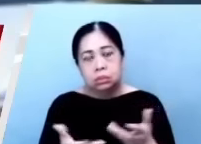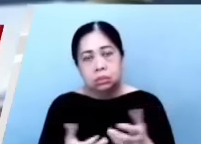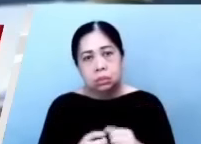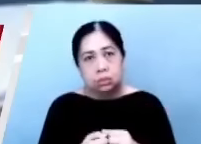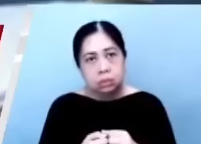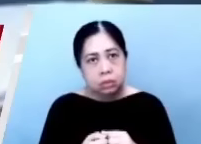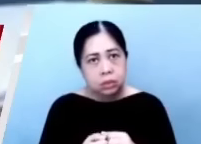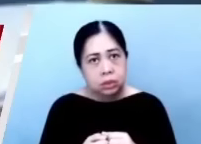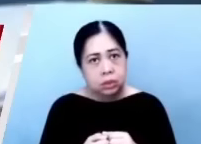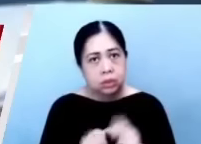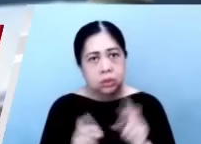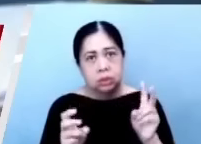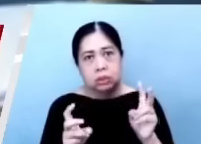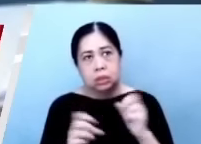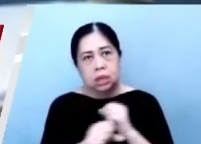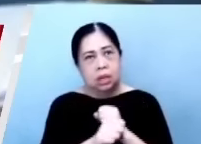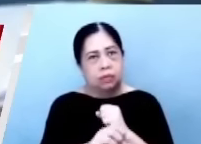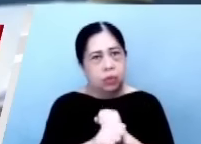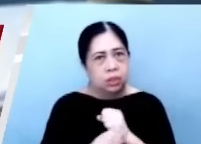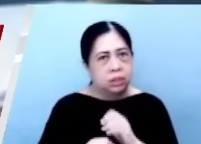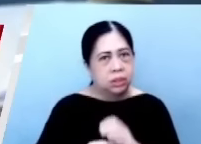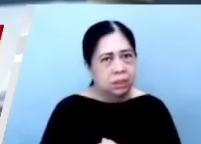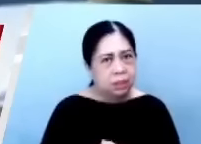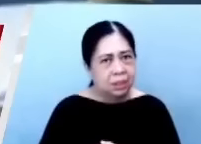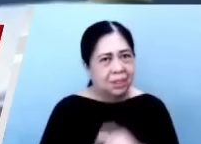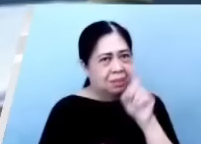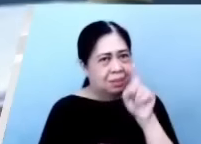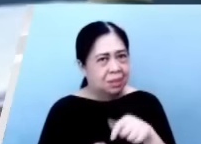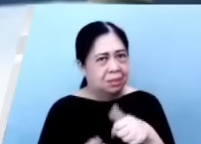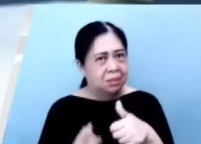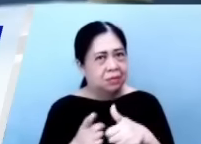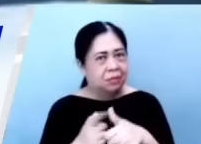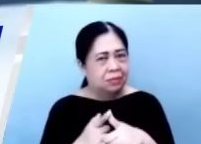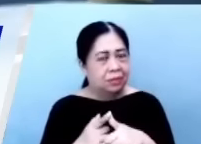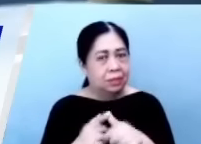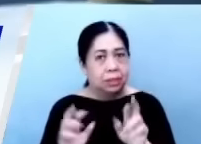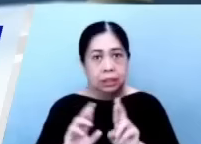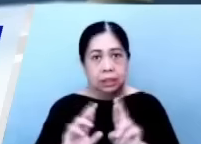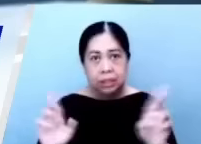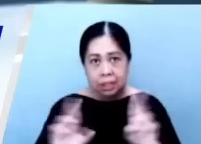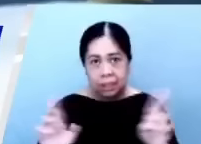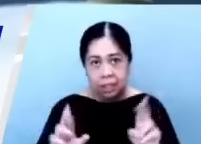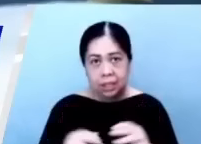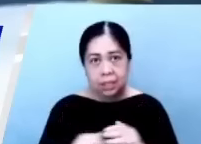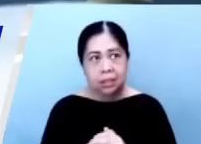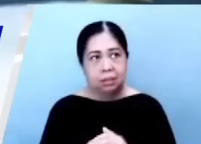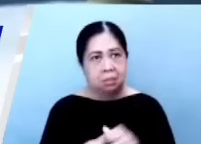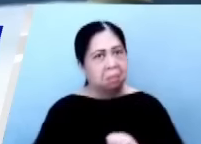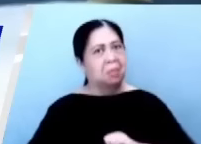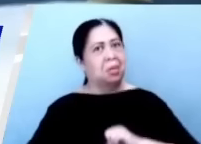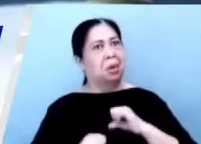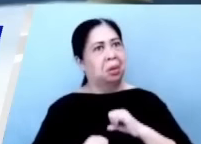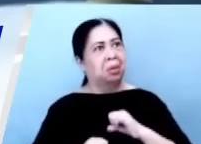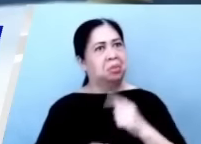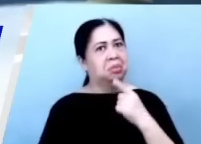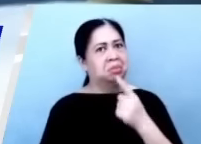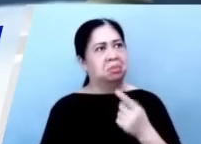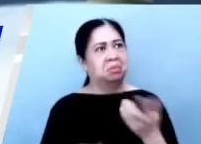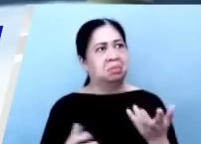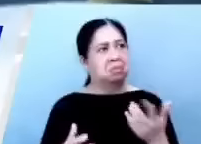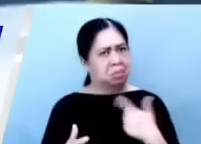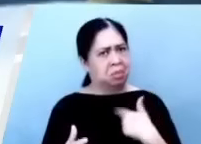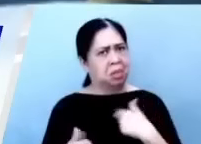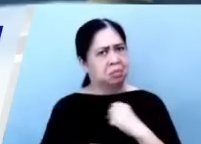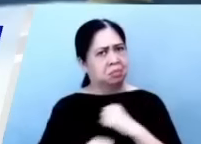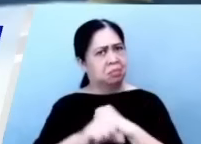advocacy, hindi pa dapat ready na sila and proud to say na ipinaglalaban